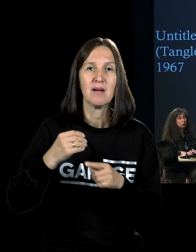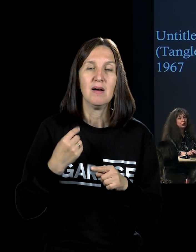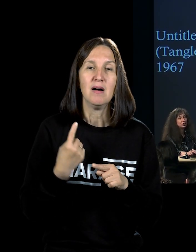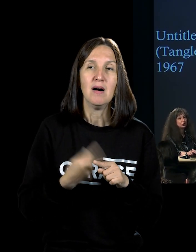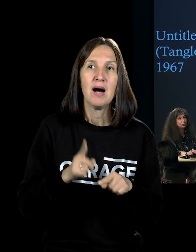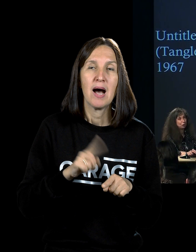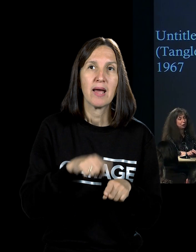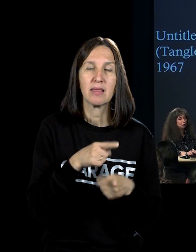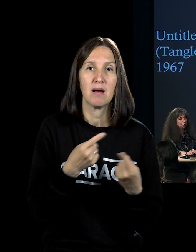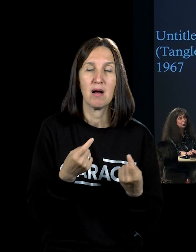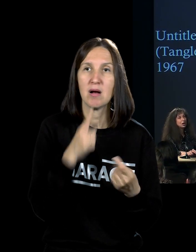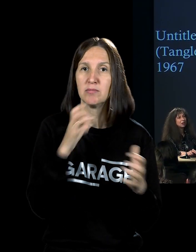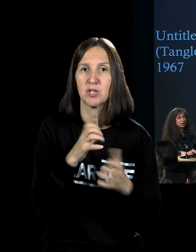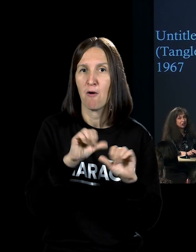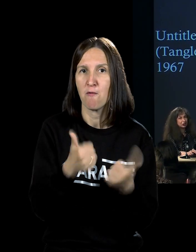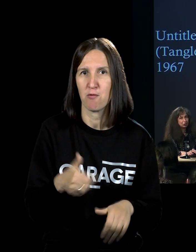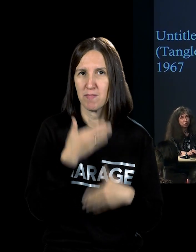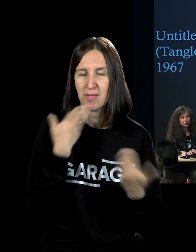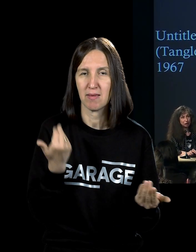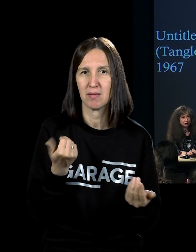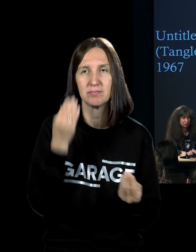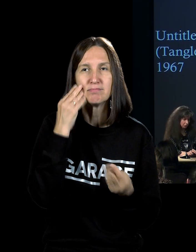процессом, это то, что не держит форму, это то, что